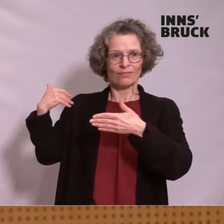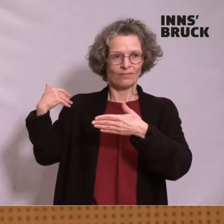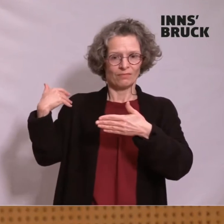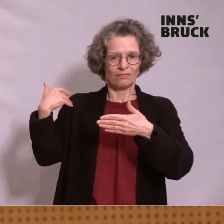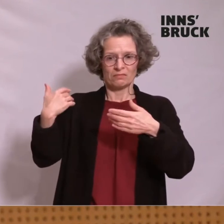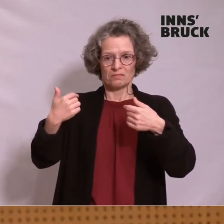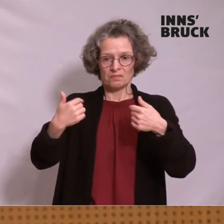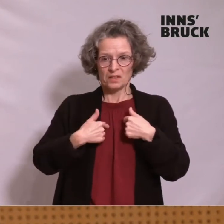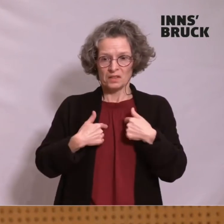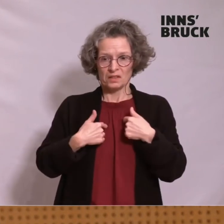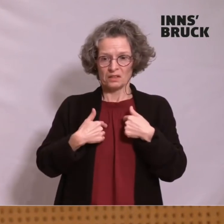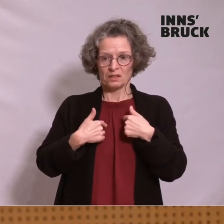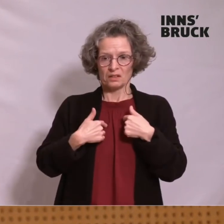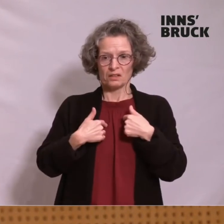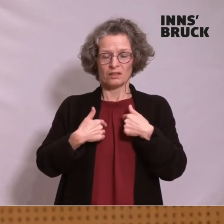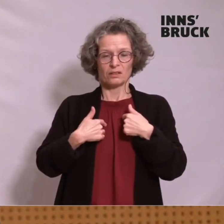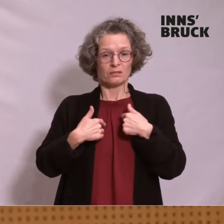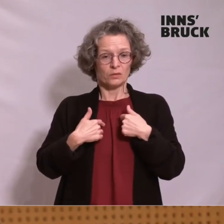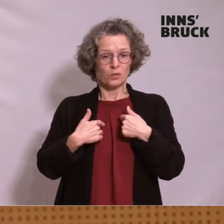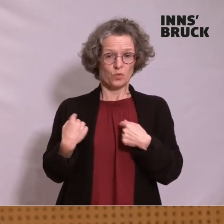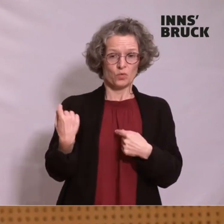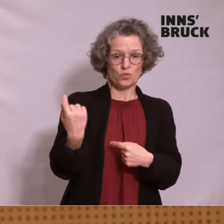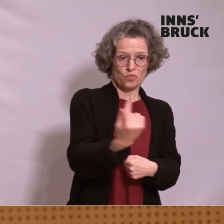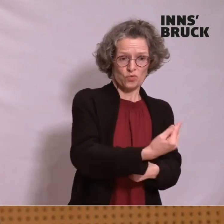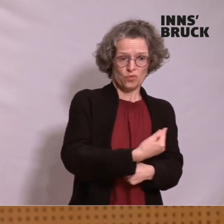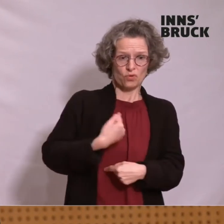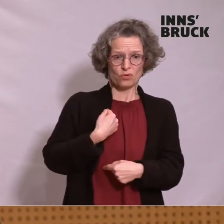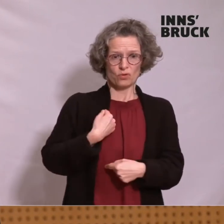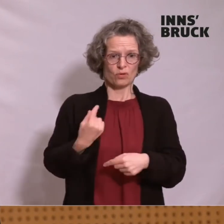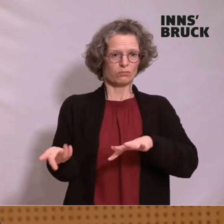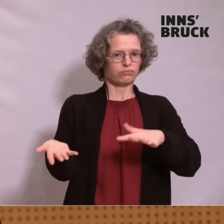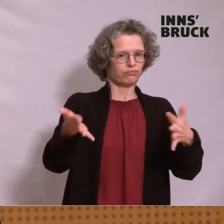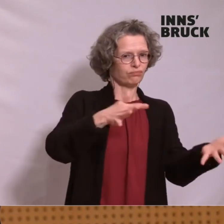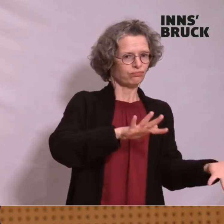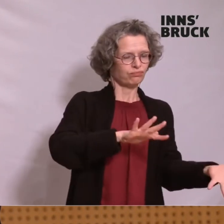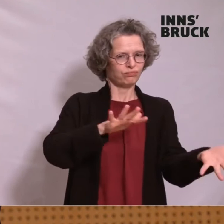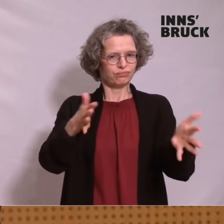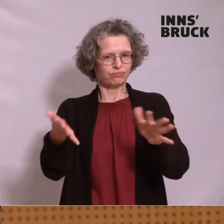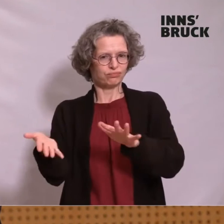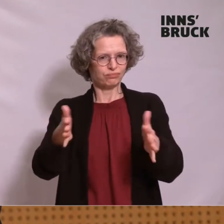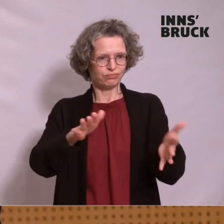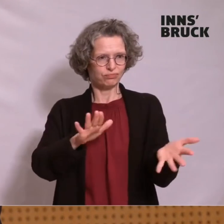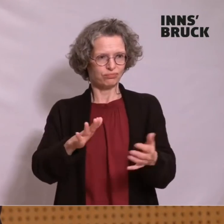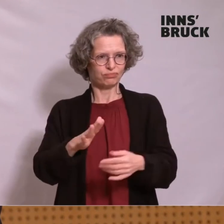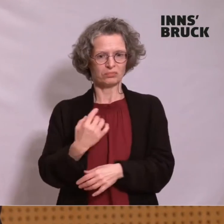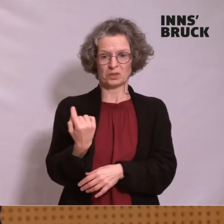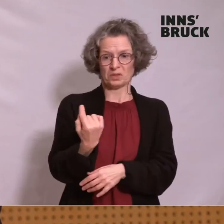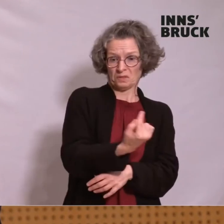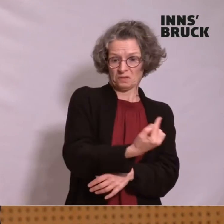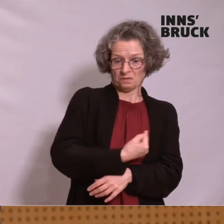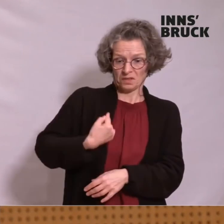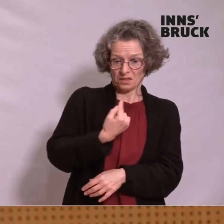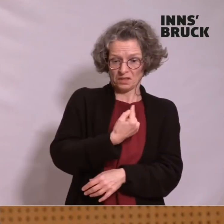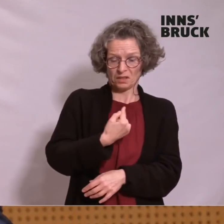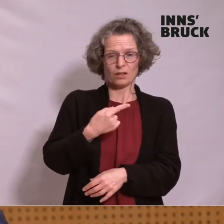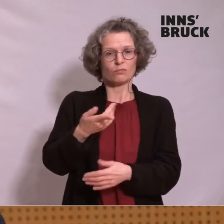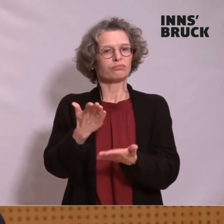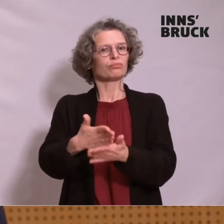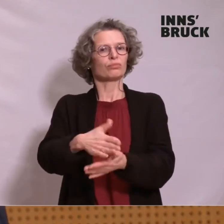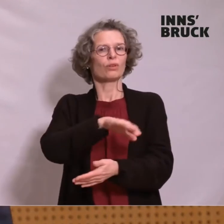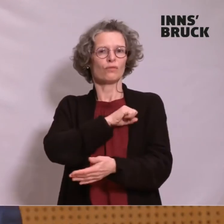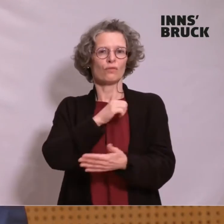verloren. Oder anders gesagt, wir hat ganz außerordentlich gewonnen. Das will ich